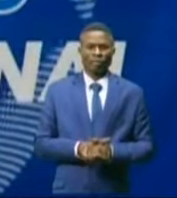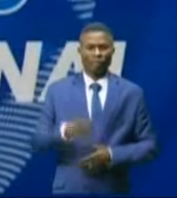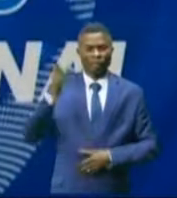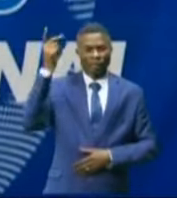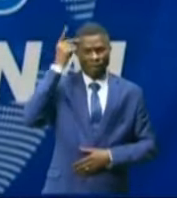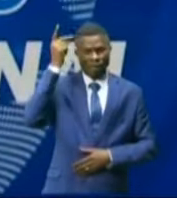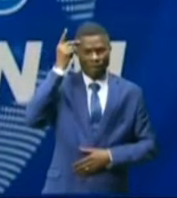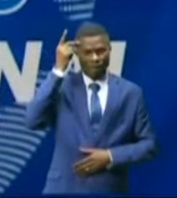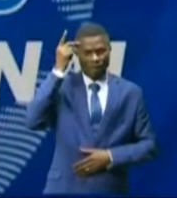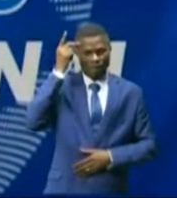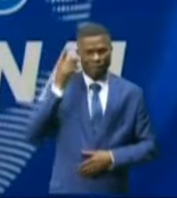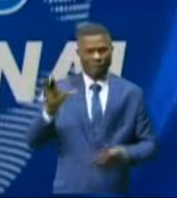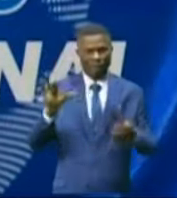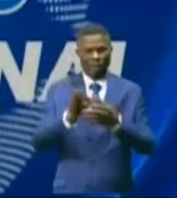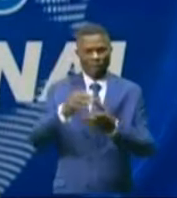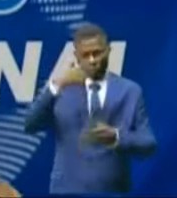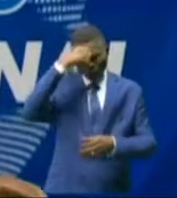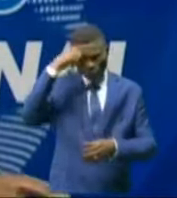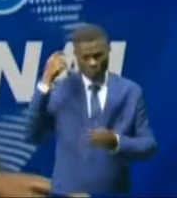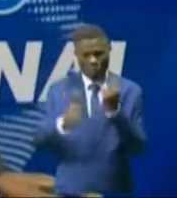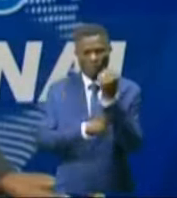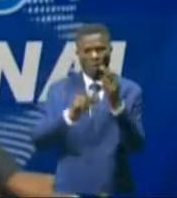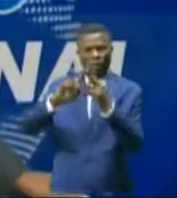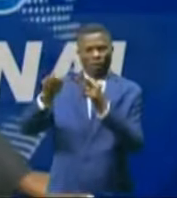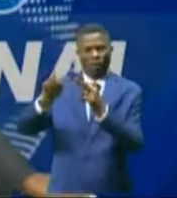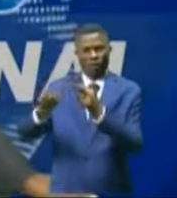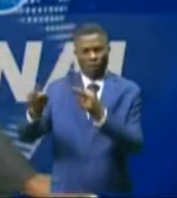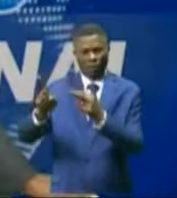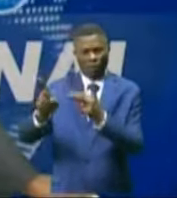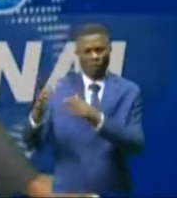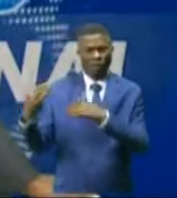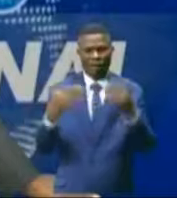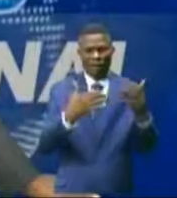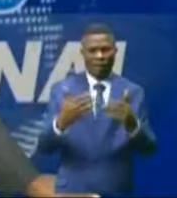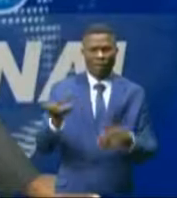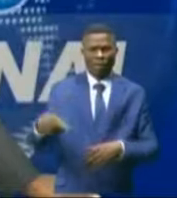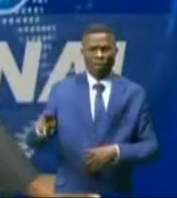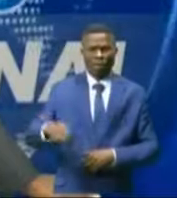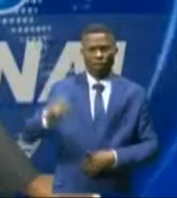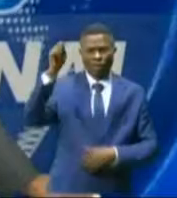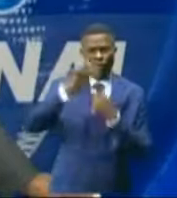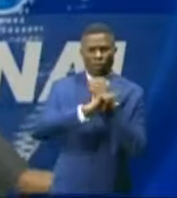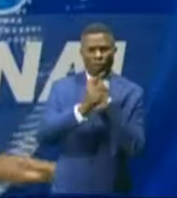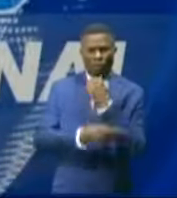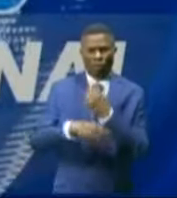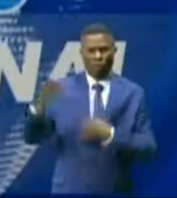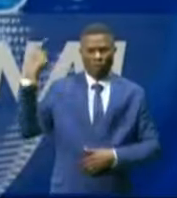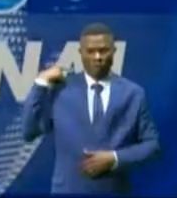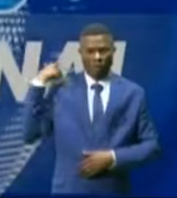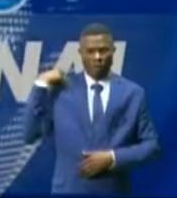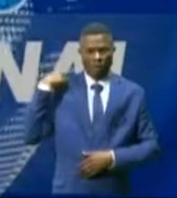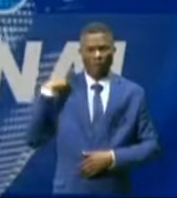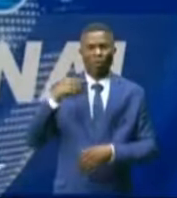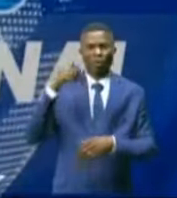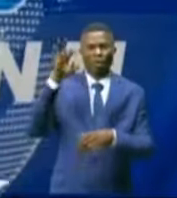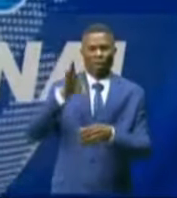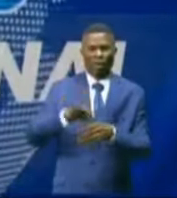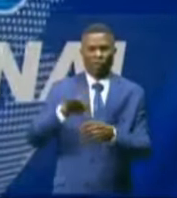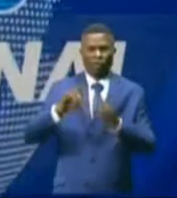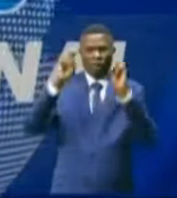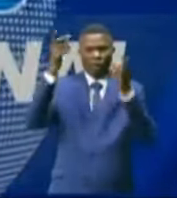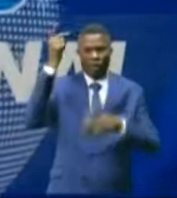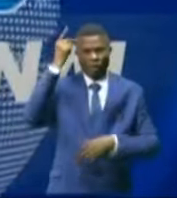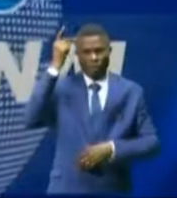Kinshasa, solidaire au calvaire de déplacés de guerre dans la province du Nord Kivu, la députée nationale élue de la ville de Kinshasa,